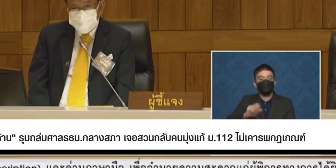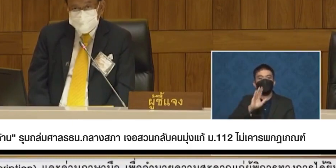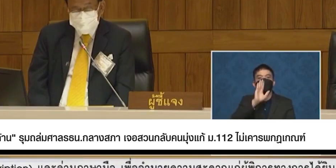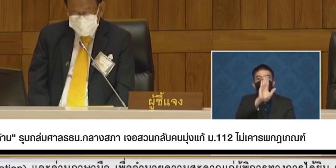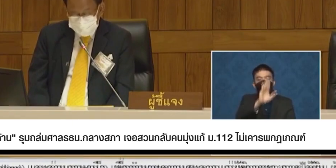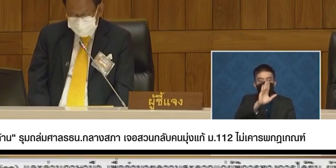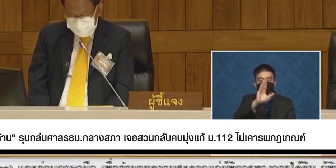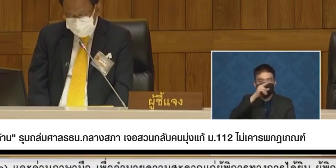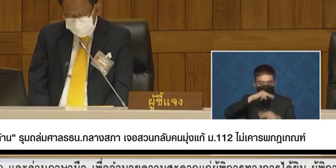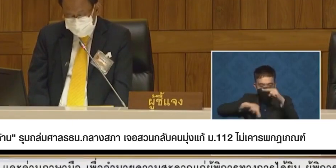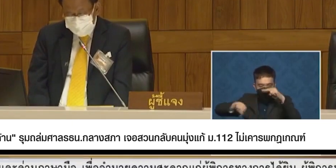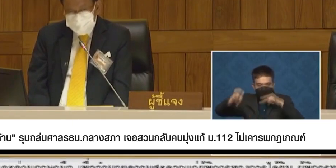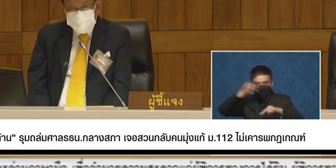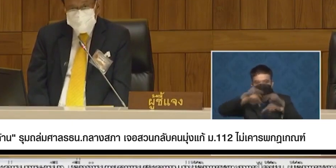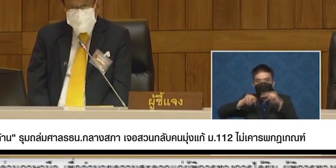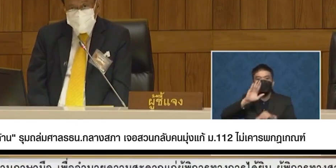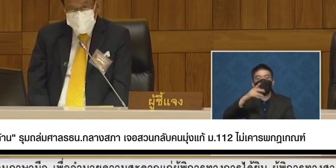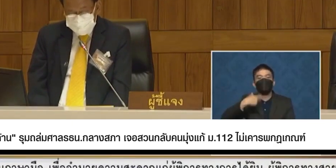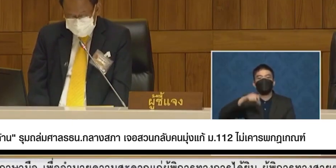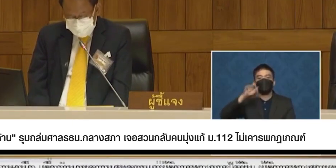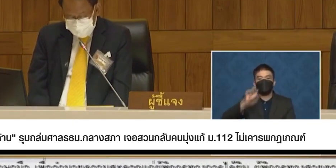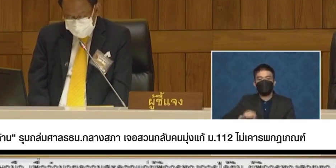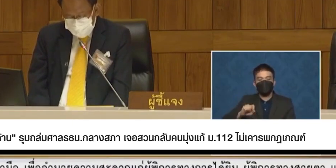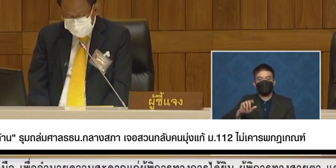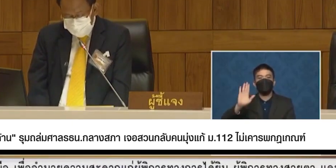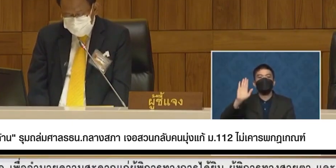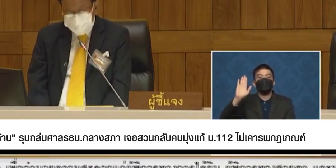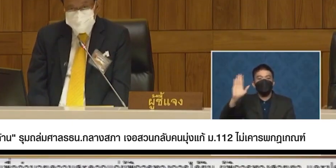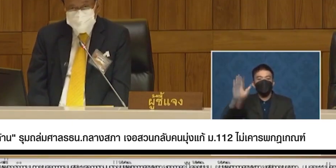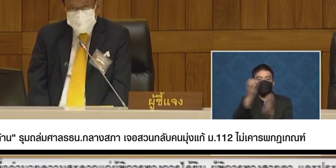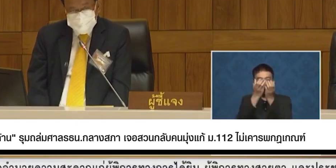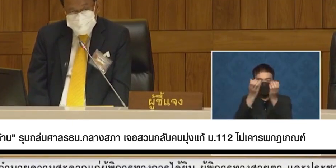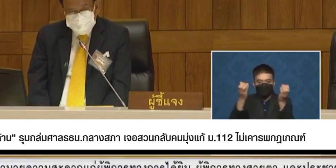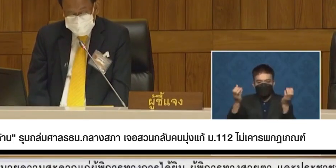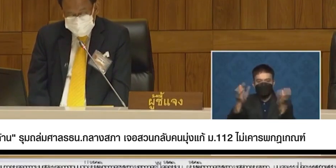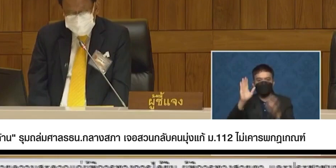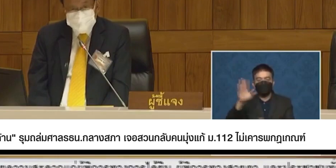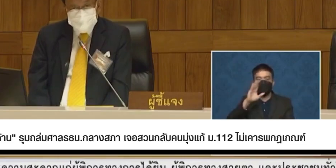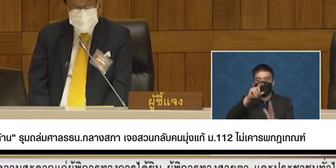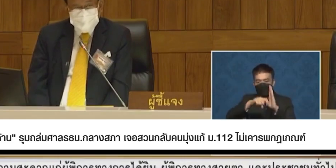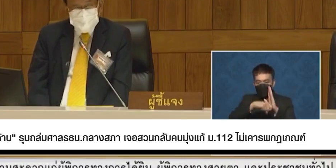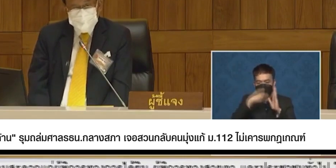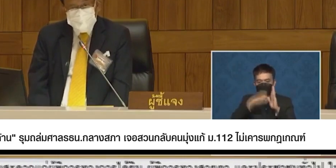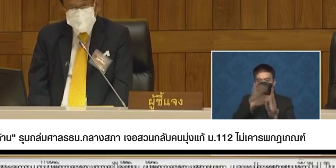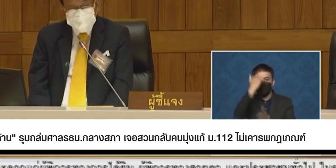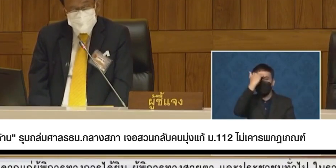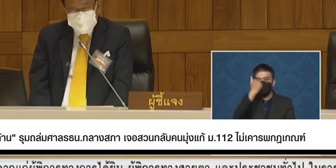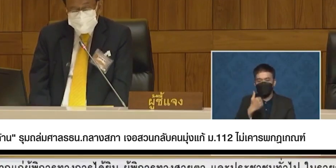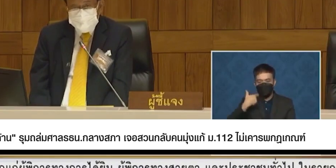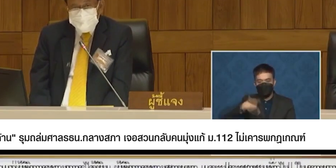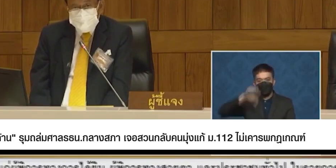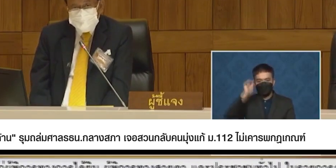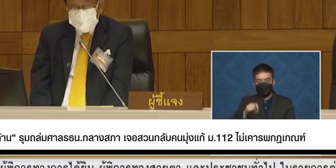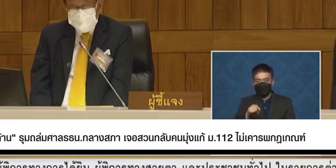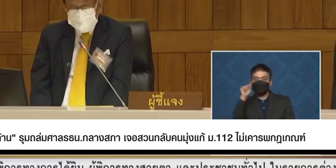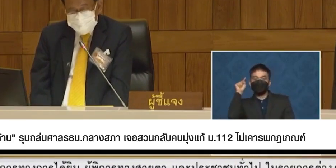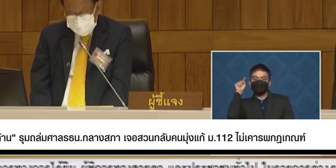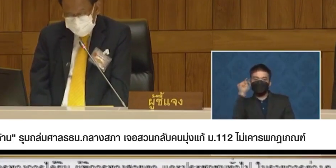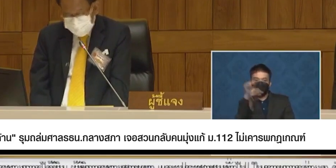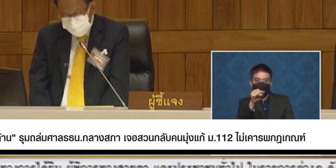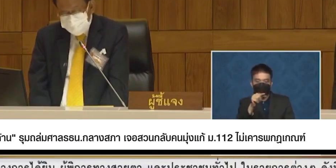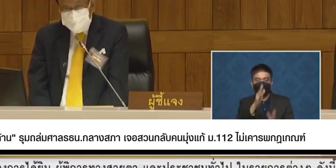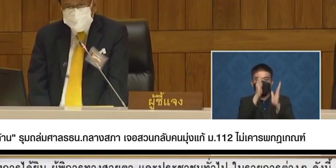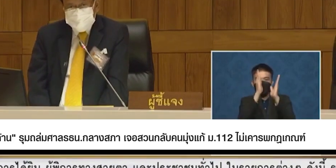ป็นสาระสำคัญในคำร้องที่เป็นเหตุให้ศาลวิจัยว่าการกระทำของผู้ถูกร้องทั้ง3ค